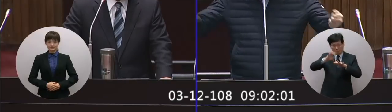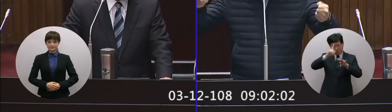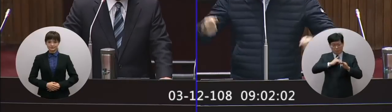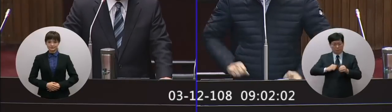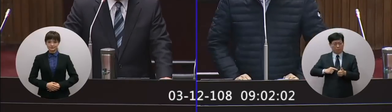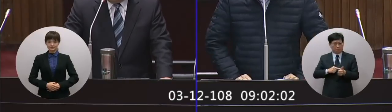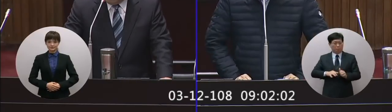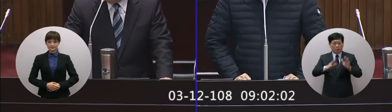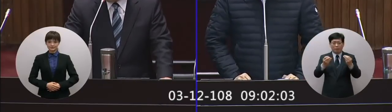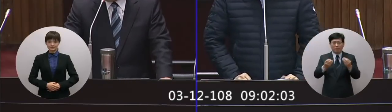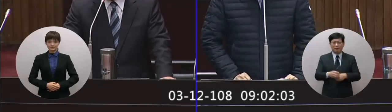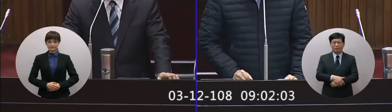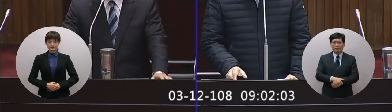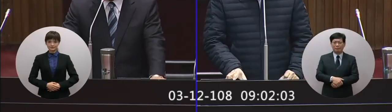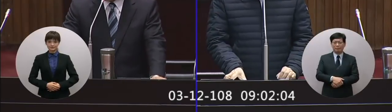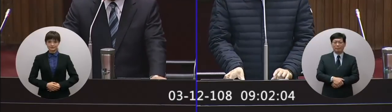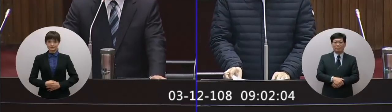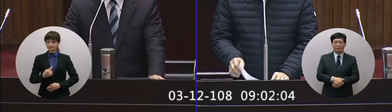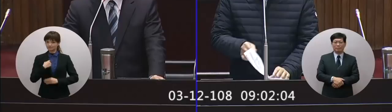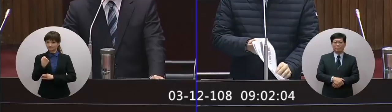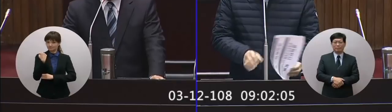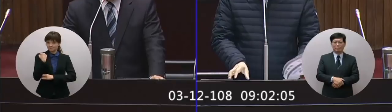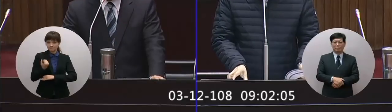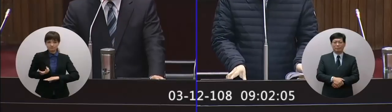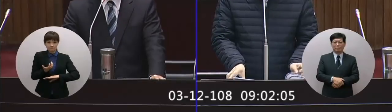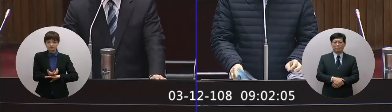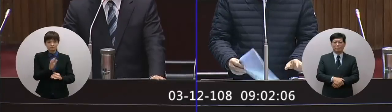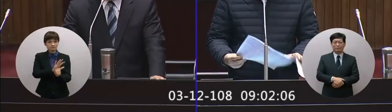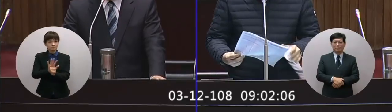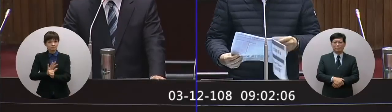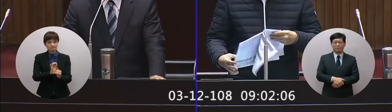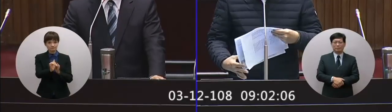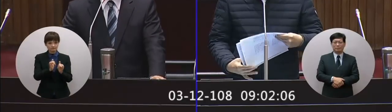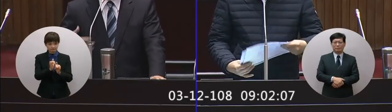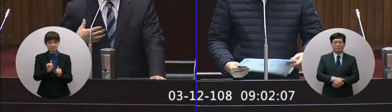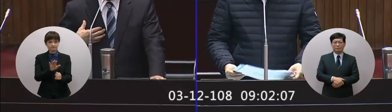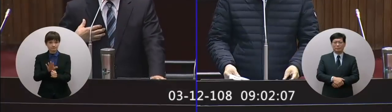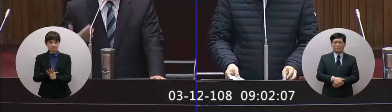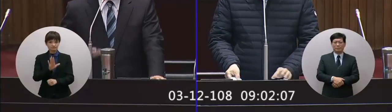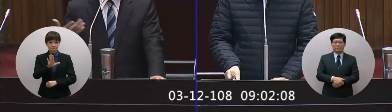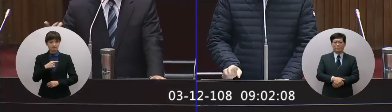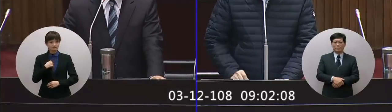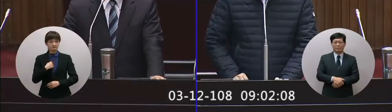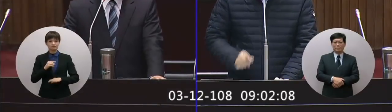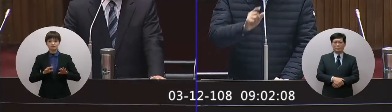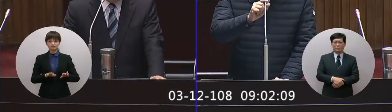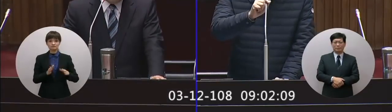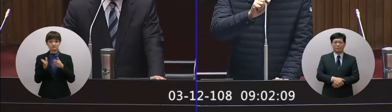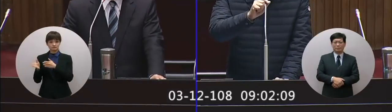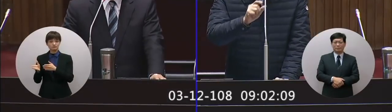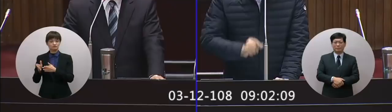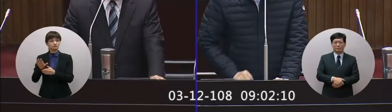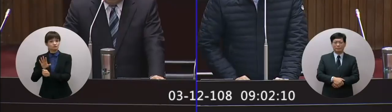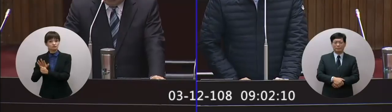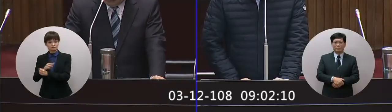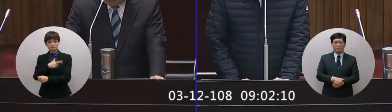气势拉起来？ 我很努力为民众做事。老实说，我现在很少时间可以去胡